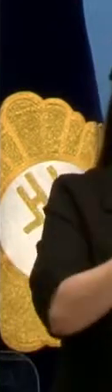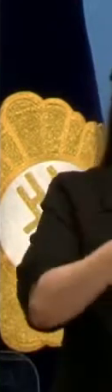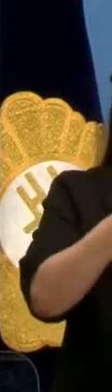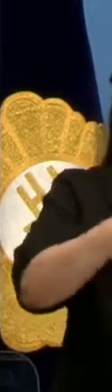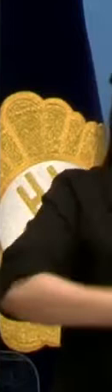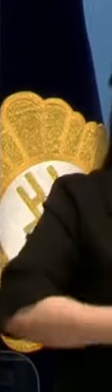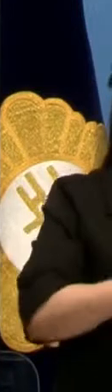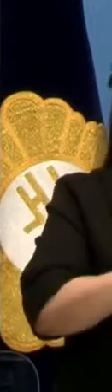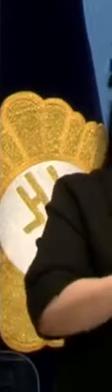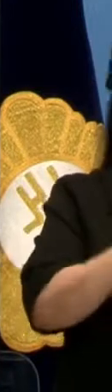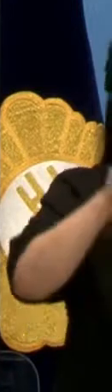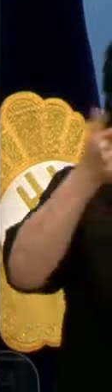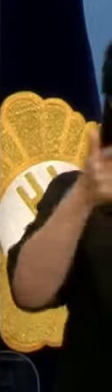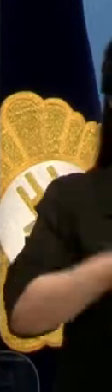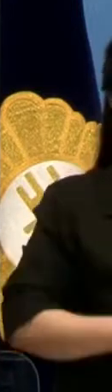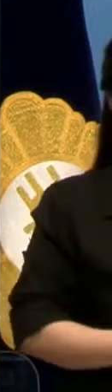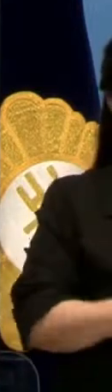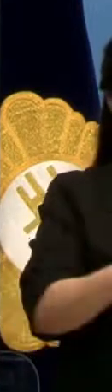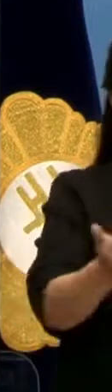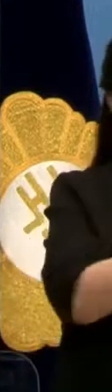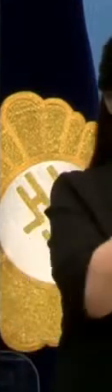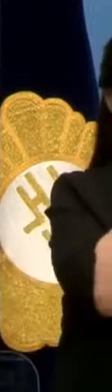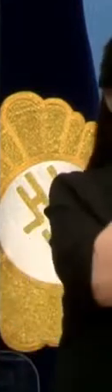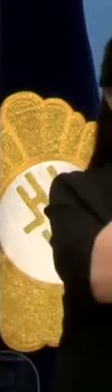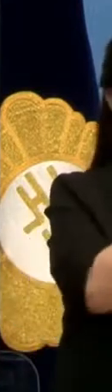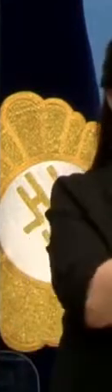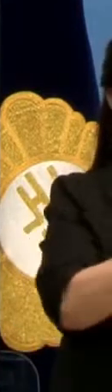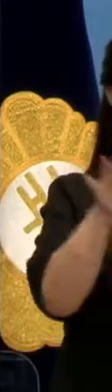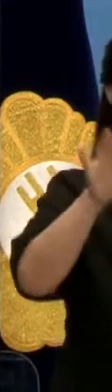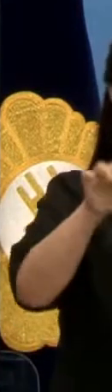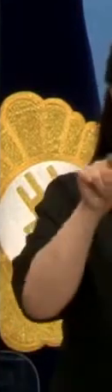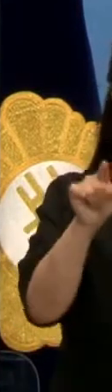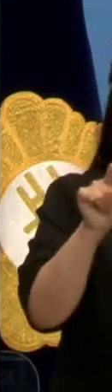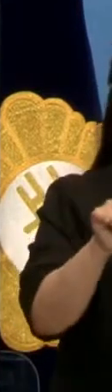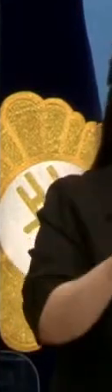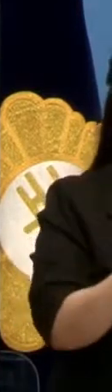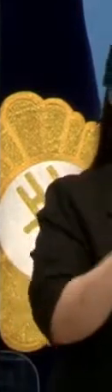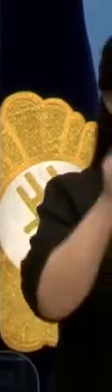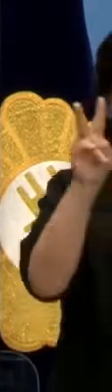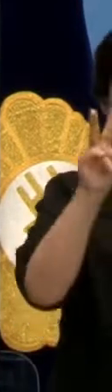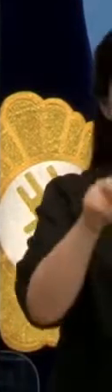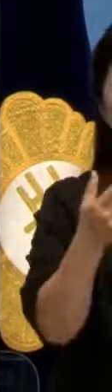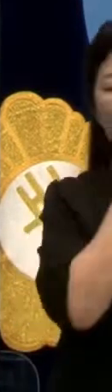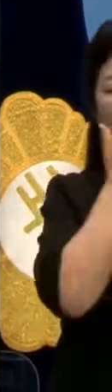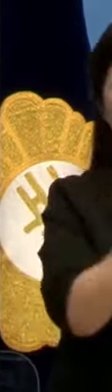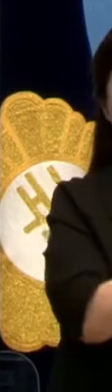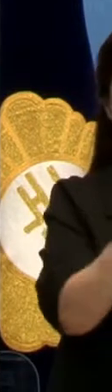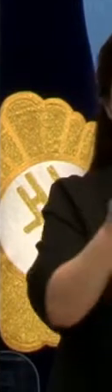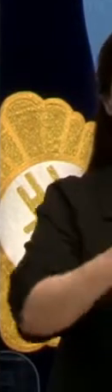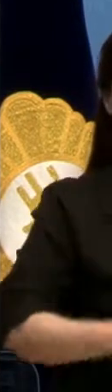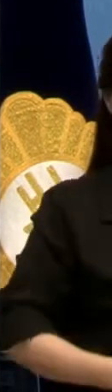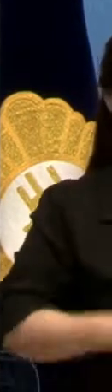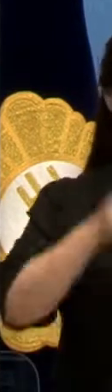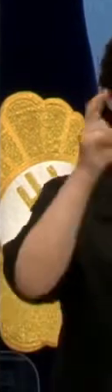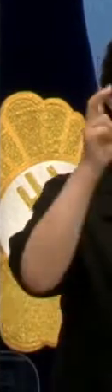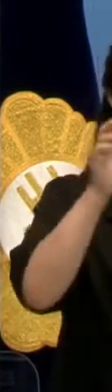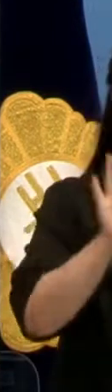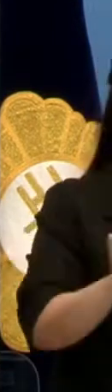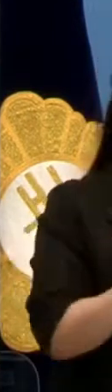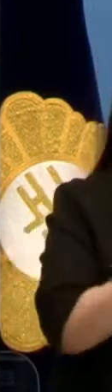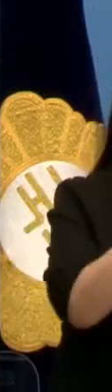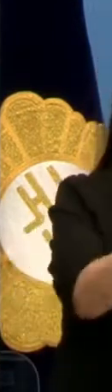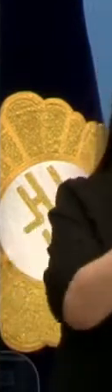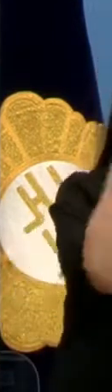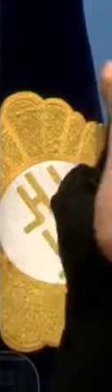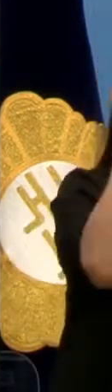필요성을 부정하고 실현 가능성을 비웃는 것은 여야의 대선 후보를 가리지 않았습니다. 아마 오늘 이후